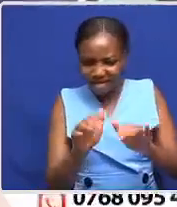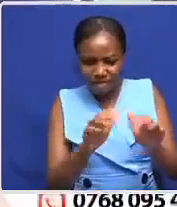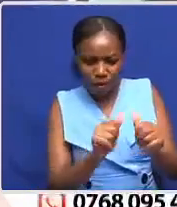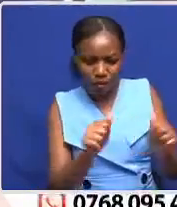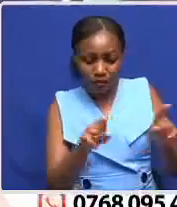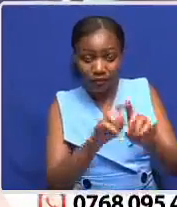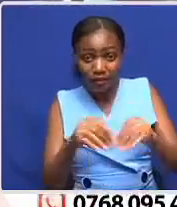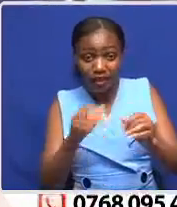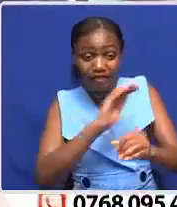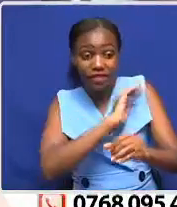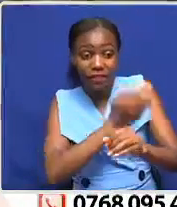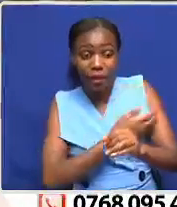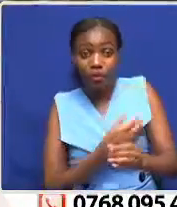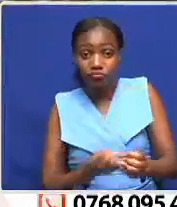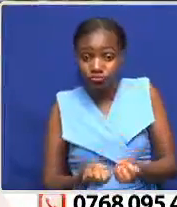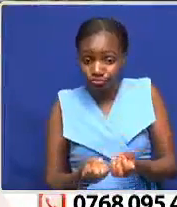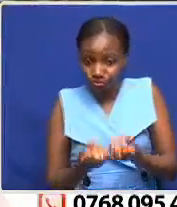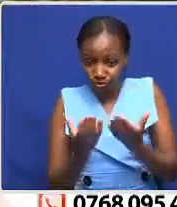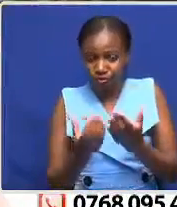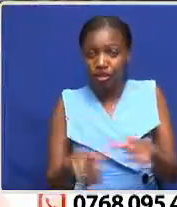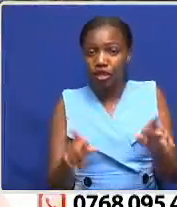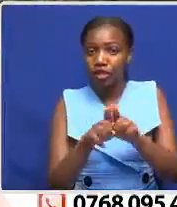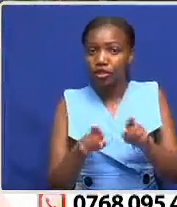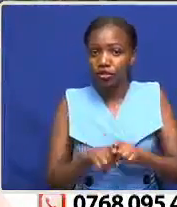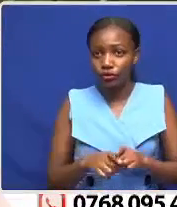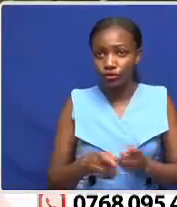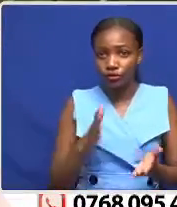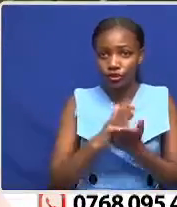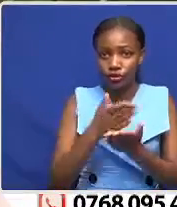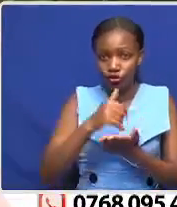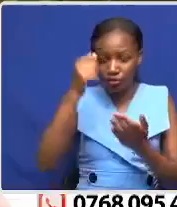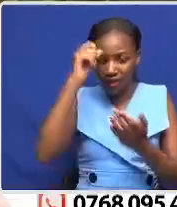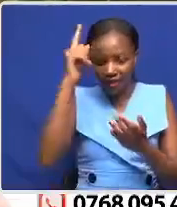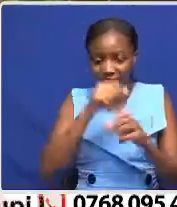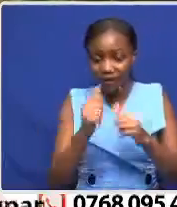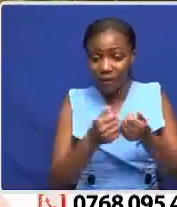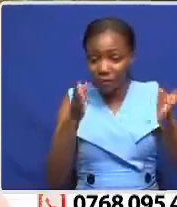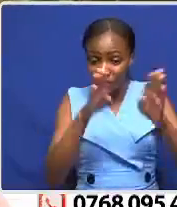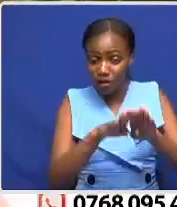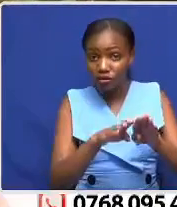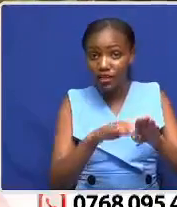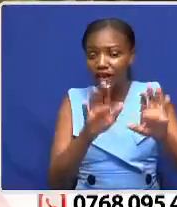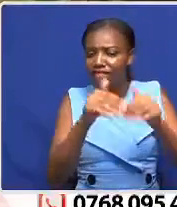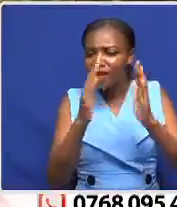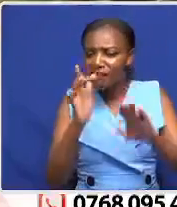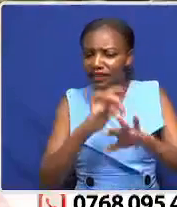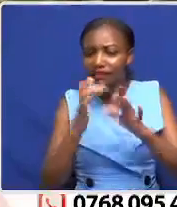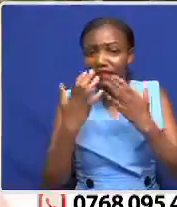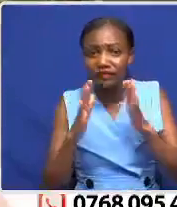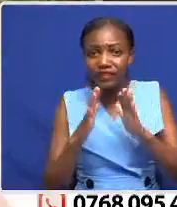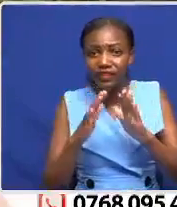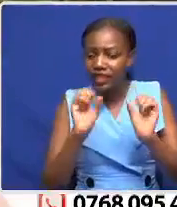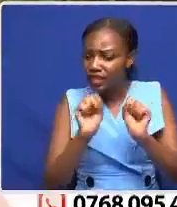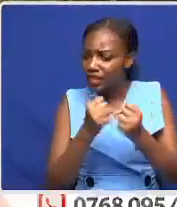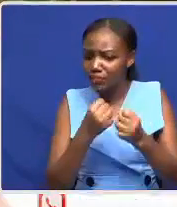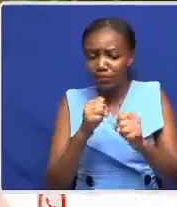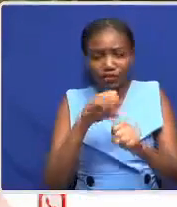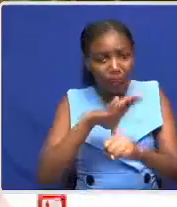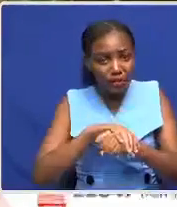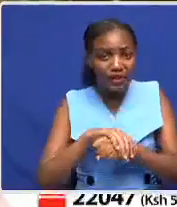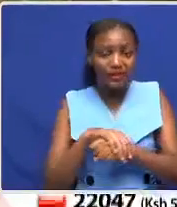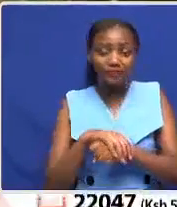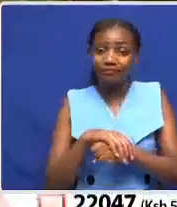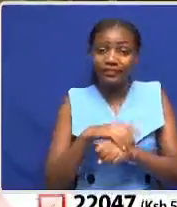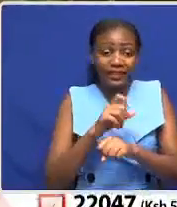uwezo ya kukuza chakula wenyewe. We know that during the lockdown, especially now here in Kenya, farmers were affected. They could not access inputs, you